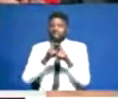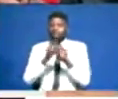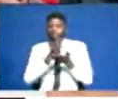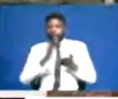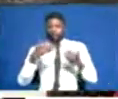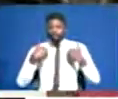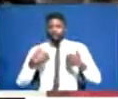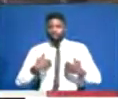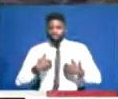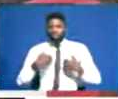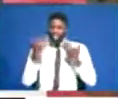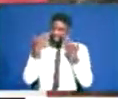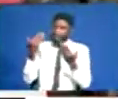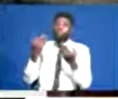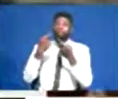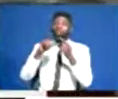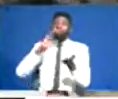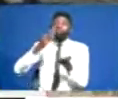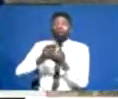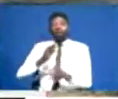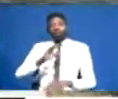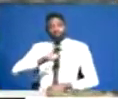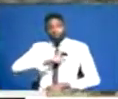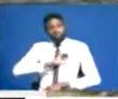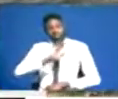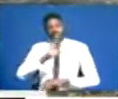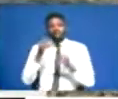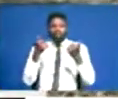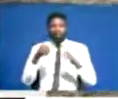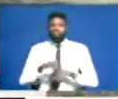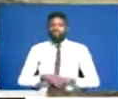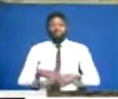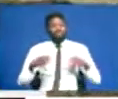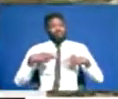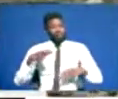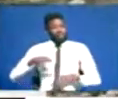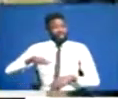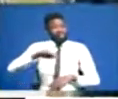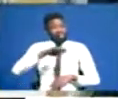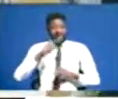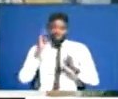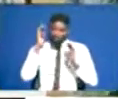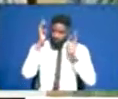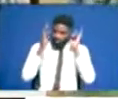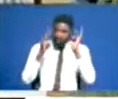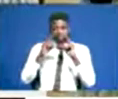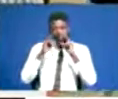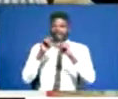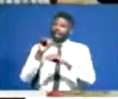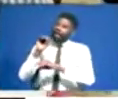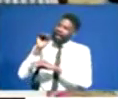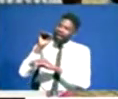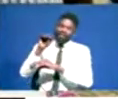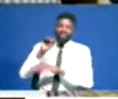kama ndiza huyo mtoto. It is an incident that has left locals here shaken as they lament that despite their numerous requests to the Kenya Wildlife